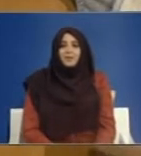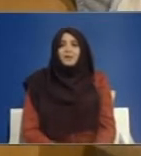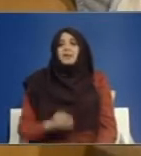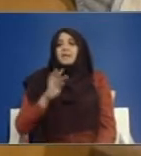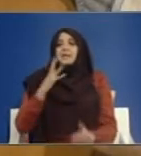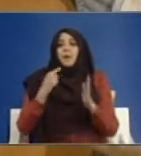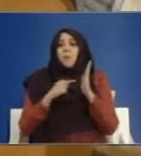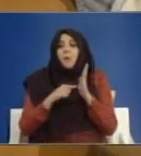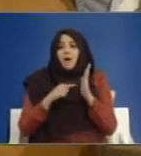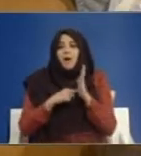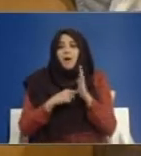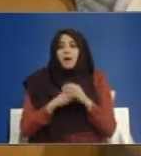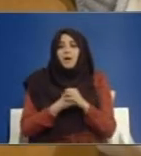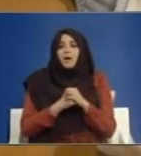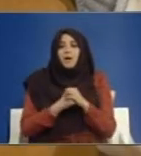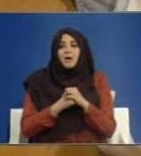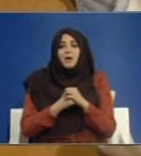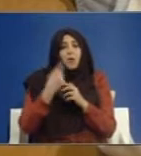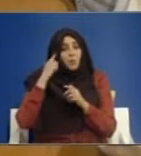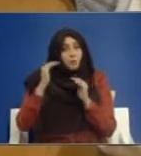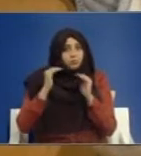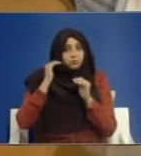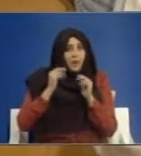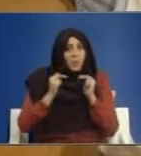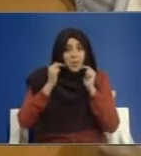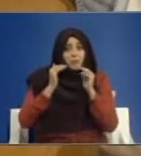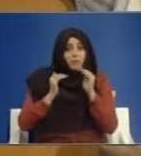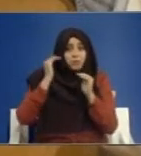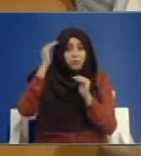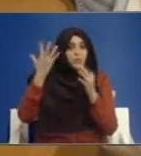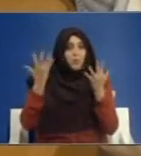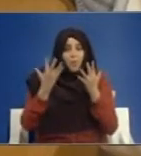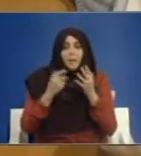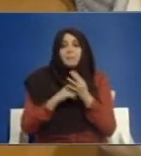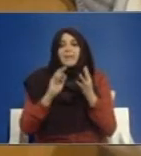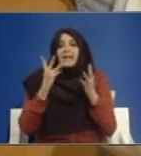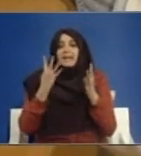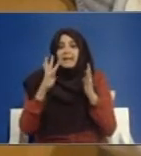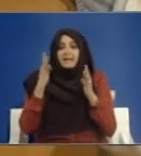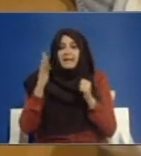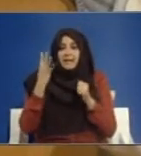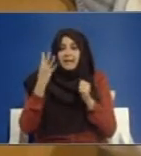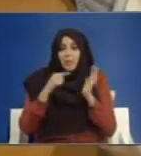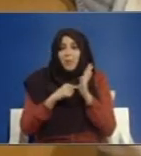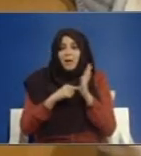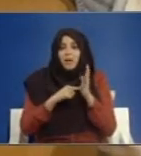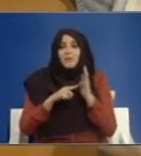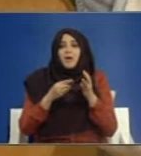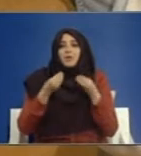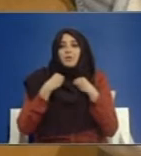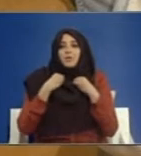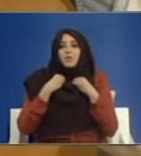الرابع في ظني الذي يوصل إلى هذا، وهو الذي سبق أن ذكرته في الحديث السابق، تزويد الإنسان